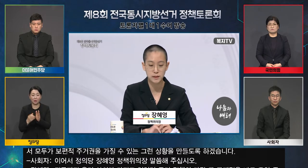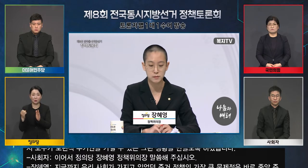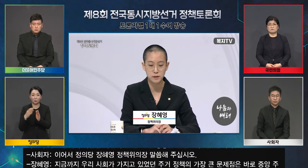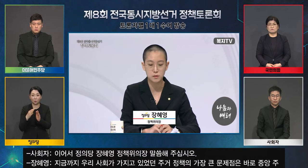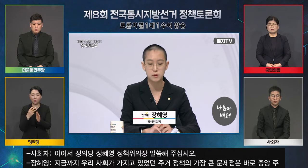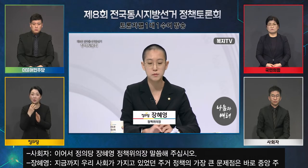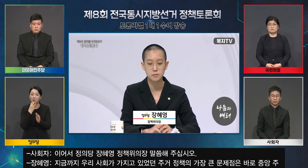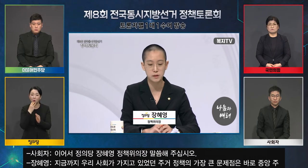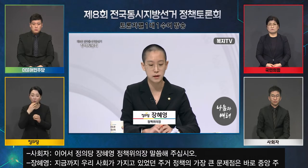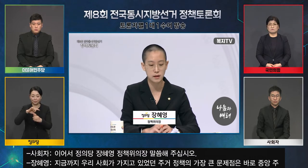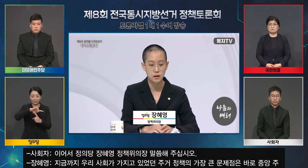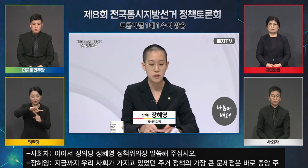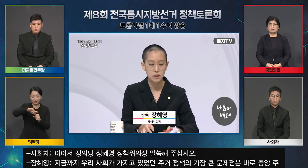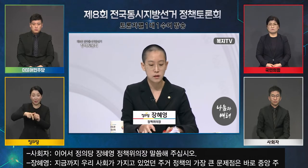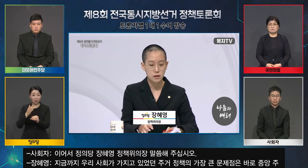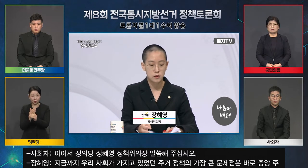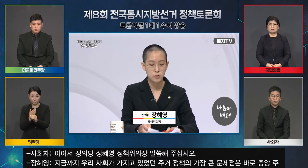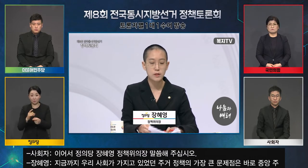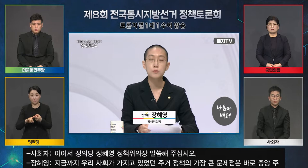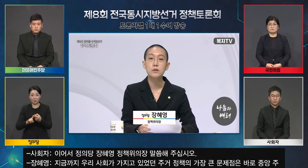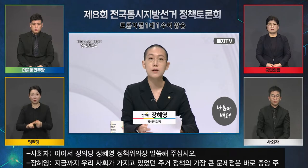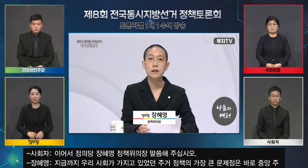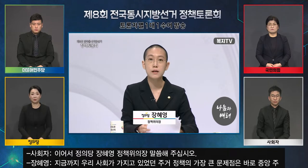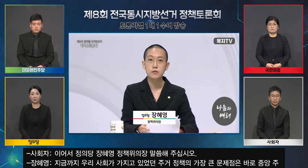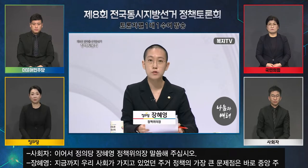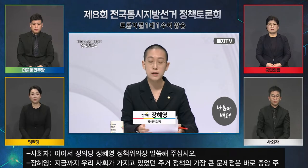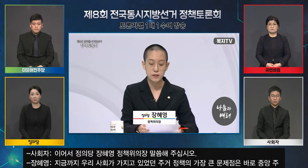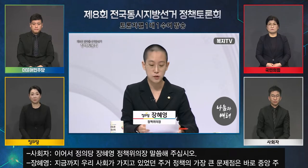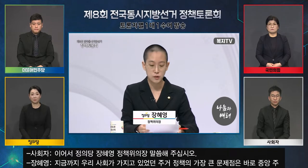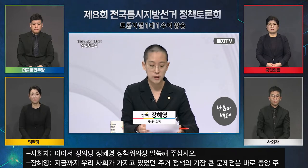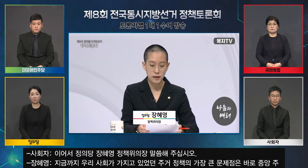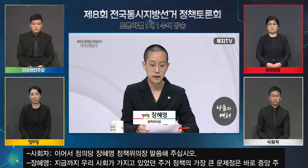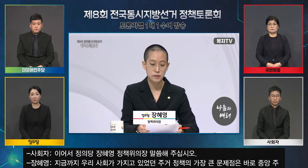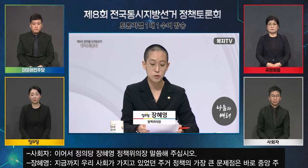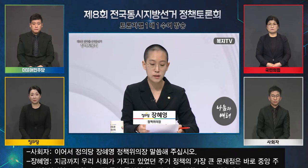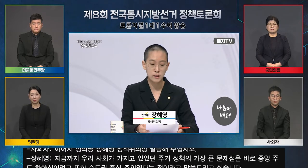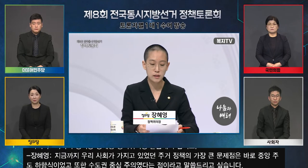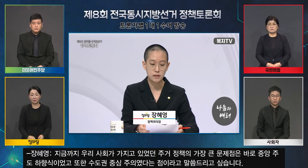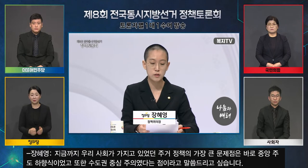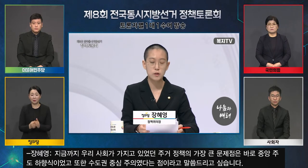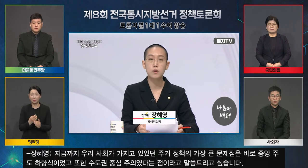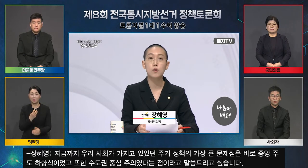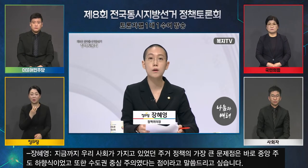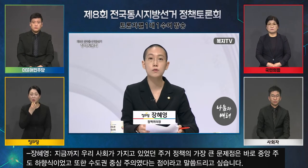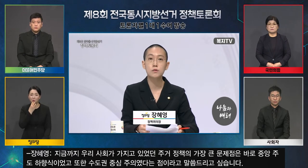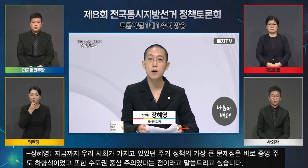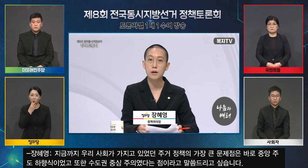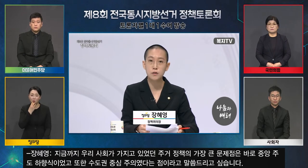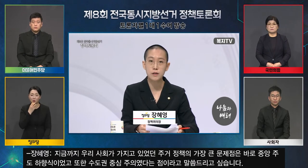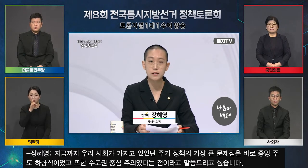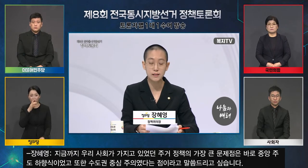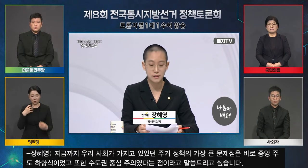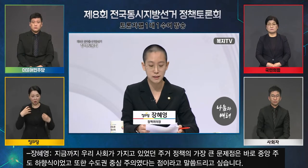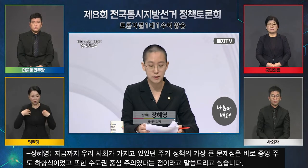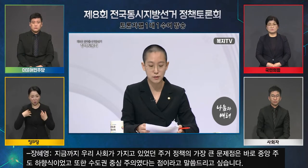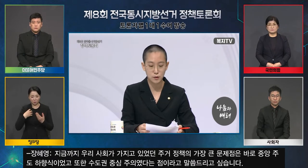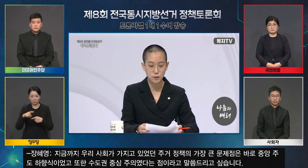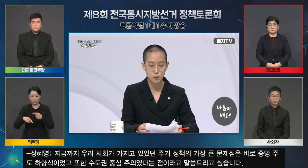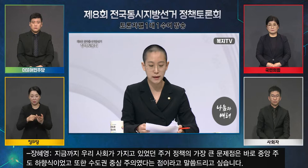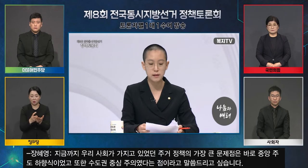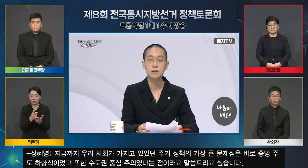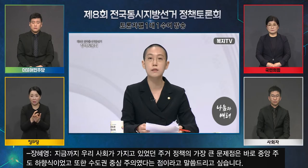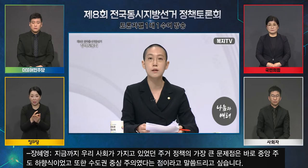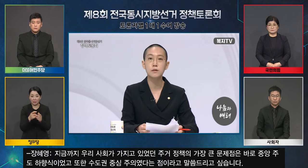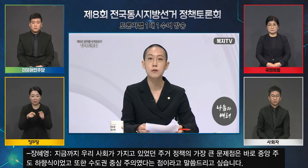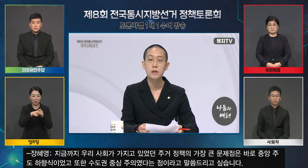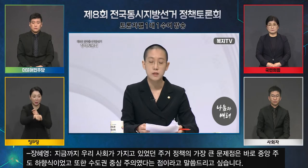점이라고 말씀드리고 싶습니다. 그러다 보니까 중앙에서의 정책이 지역에 결과적으로 악영향을 끼치게 되는